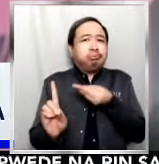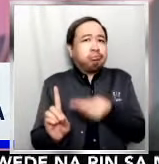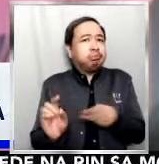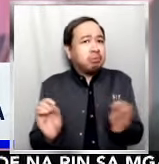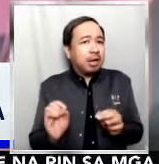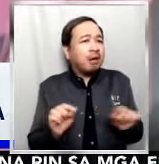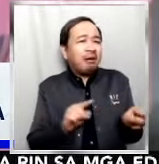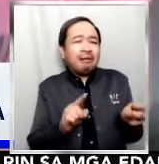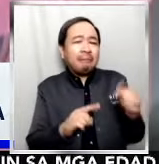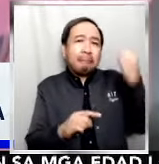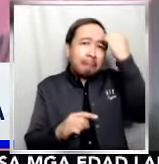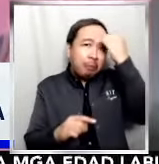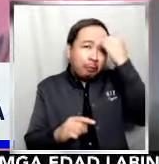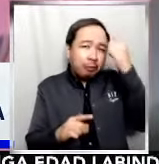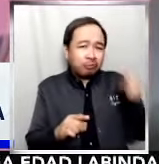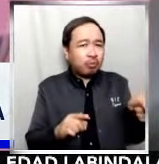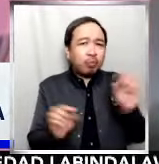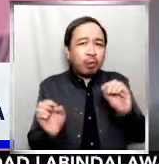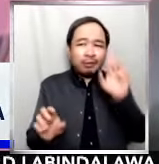kayong galang sa matanda.